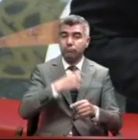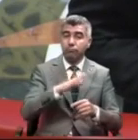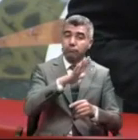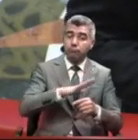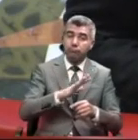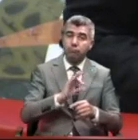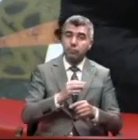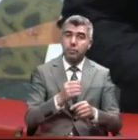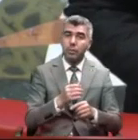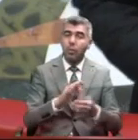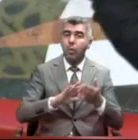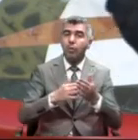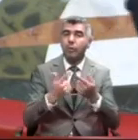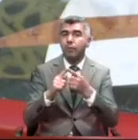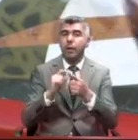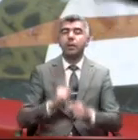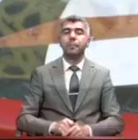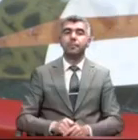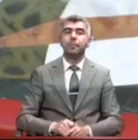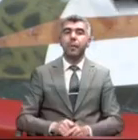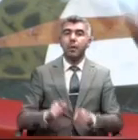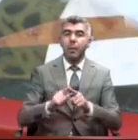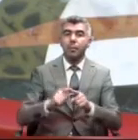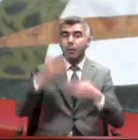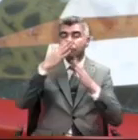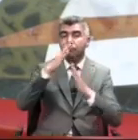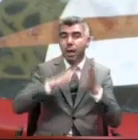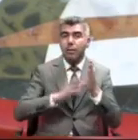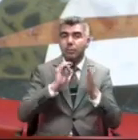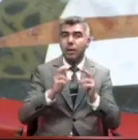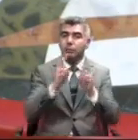من مرحله ديال البلد اللي عنده كلفه